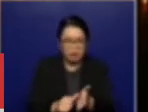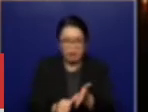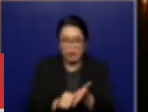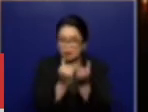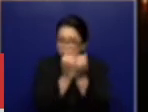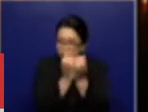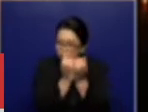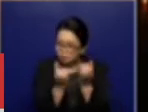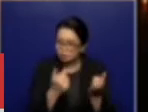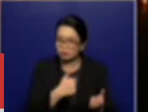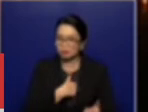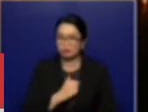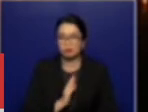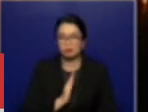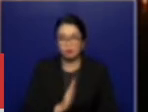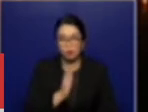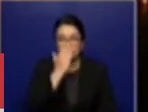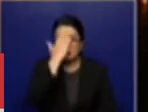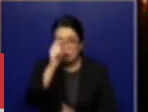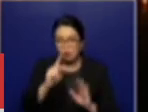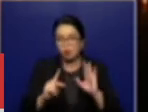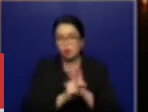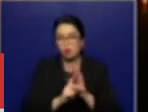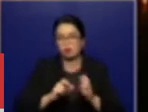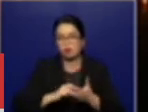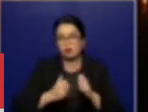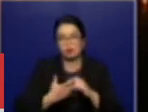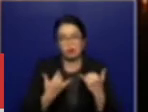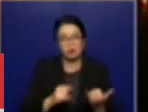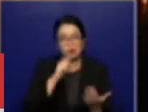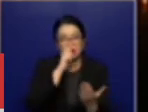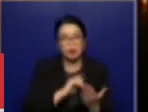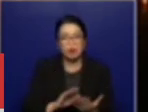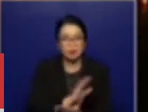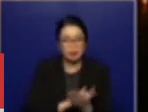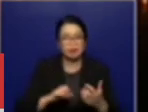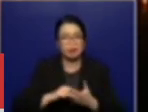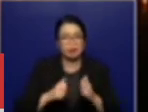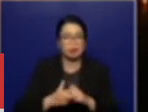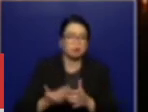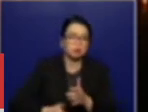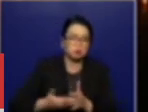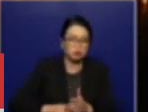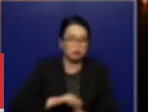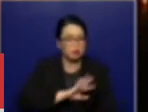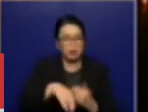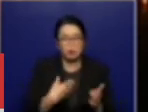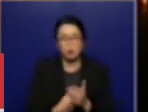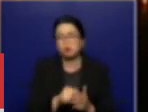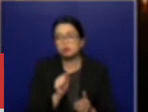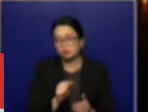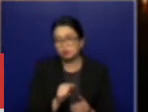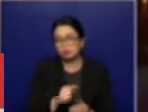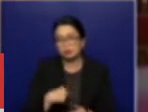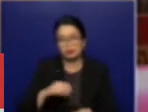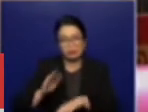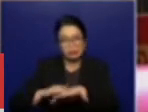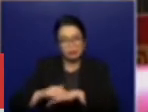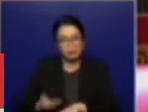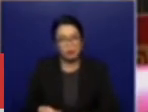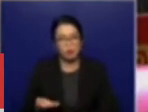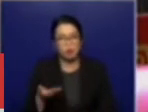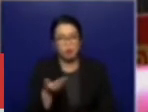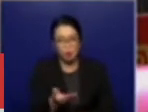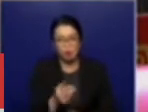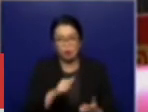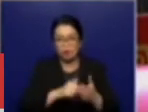จครับเพราะกติกาที่เป็นปัญหาของประเทศฉบับนี้นี่แหละครับเป็นต้นเหตุของปัญหาแล้วก็เป็นข้อเรียกร้องหลักนะครับของ